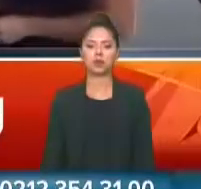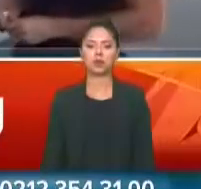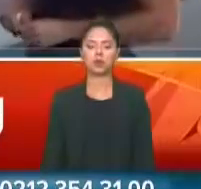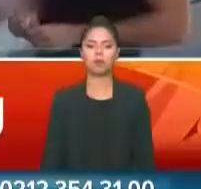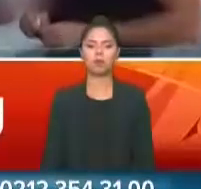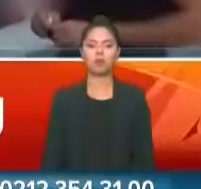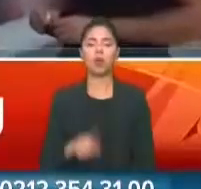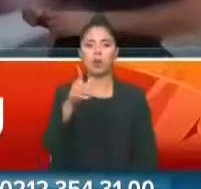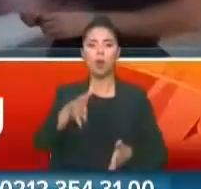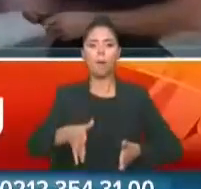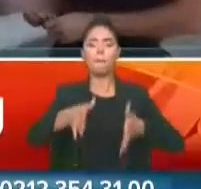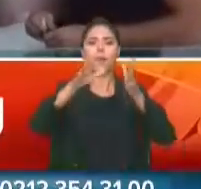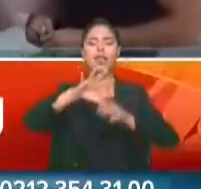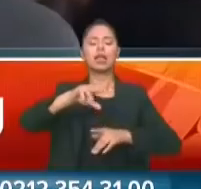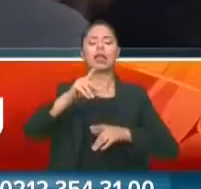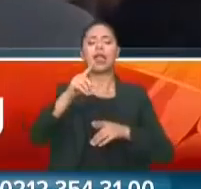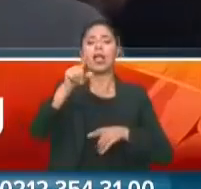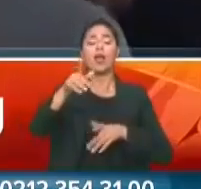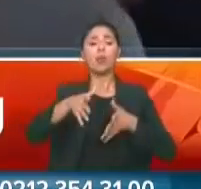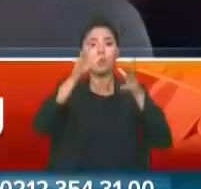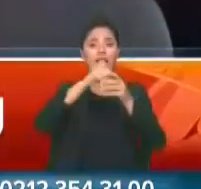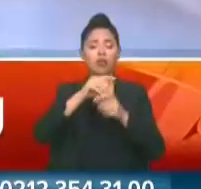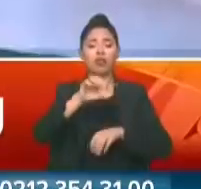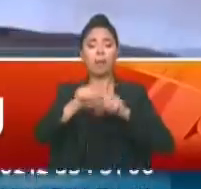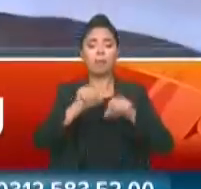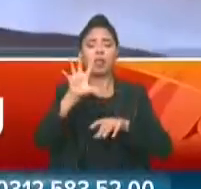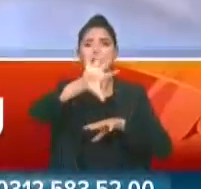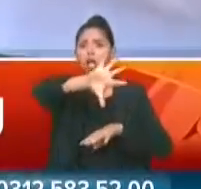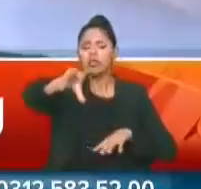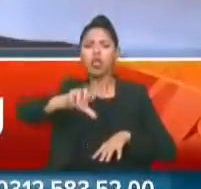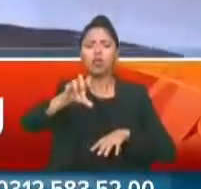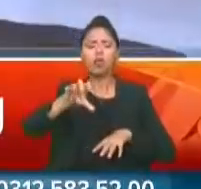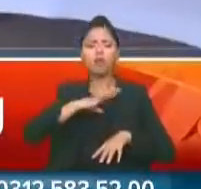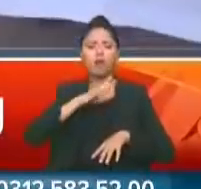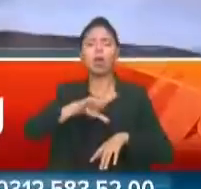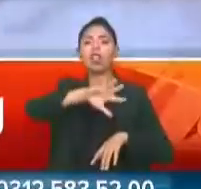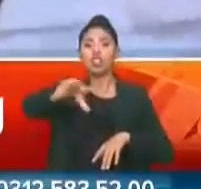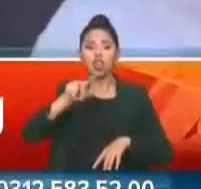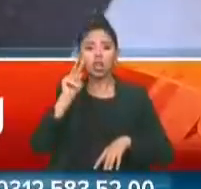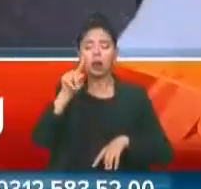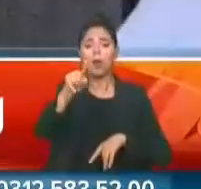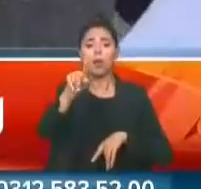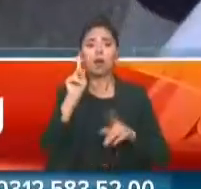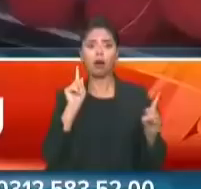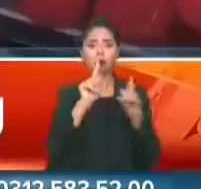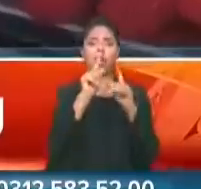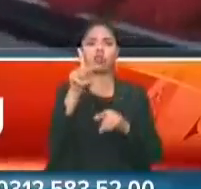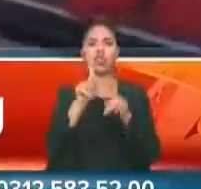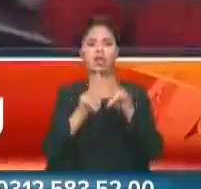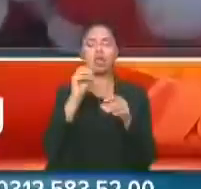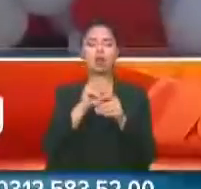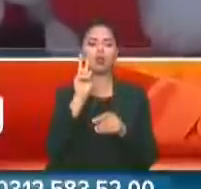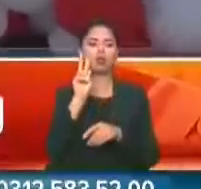topluca sitenin misketlerini almışlar zaten akşamüstü de karşıma çıktı şu an çıkıyorum çünkü çalınan bisikleti karşısına